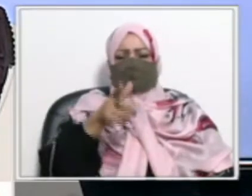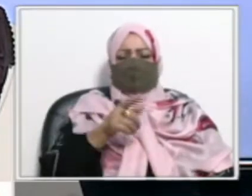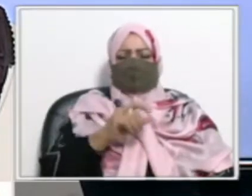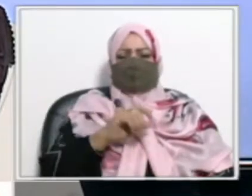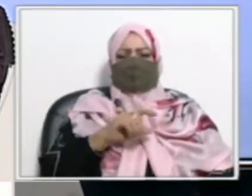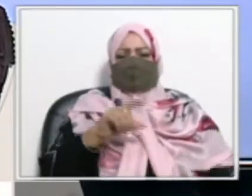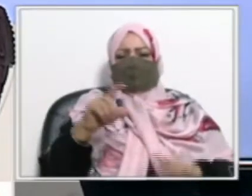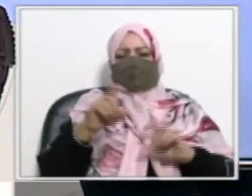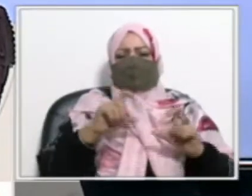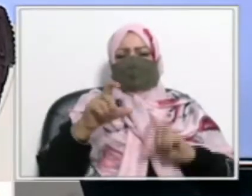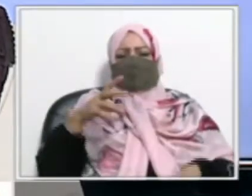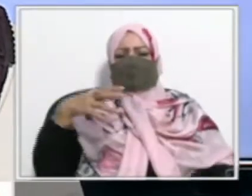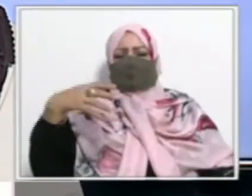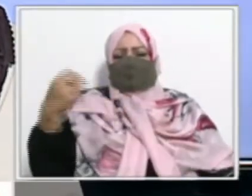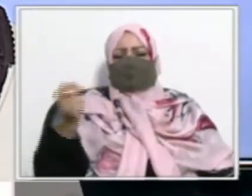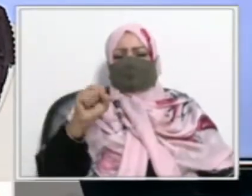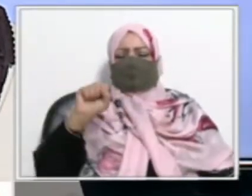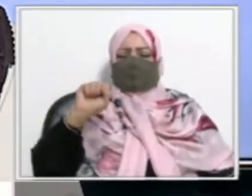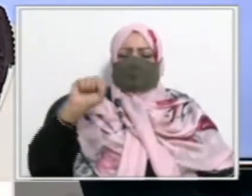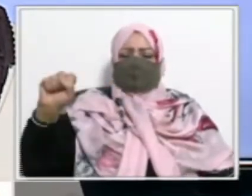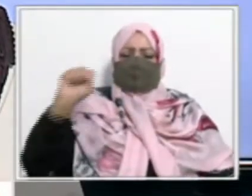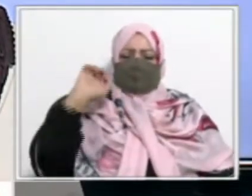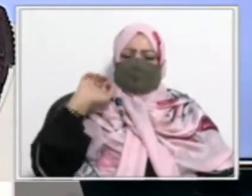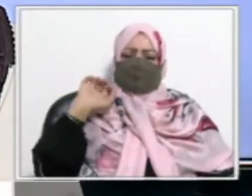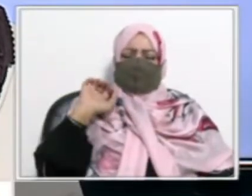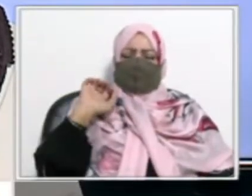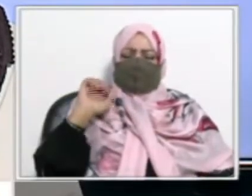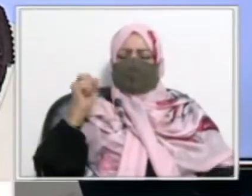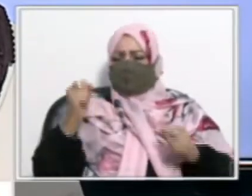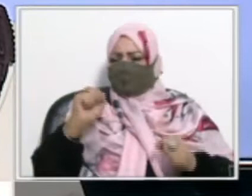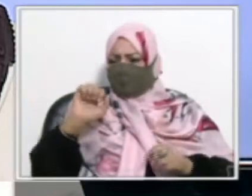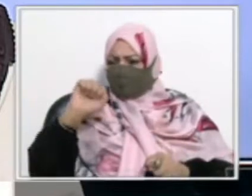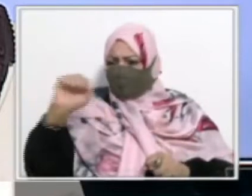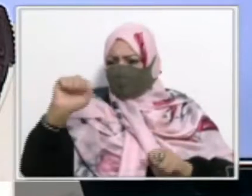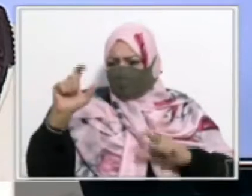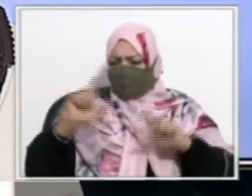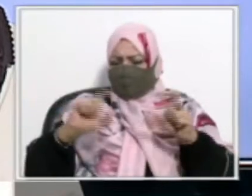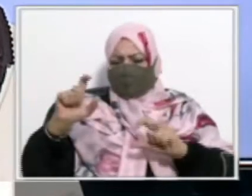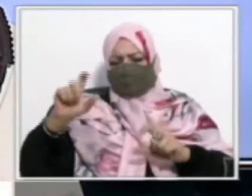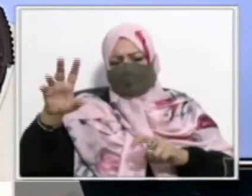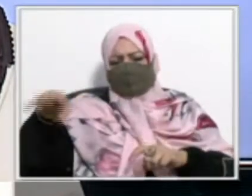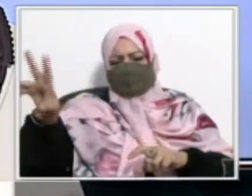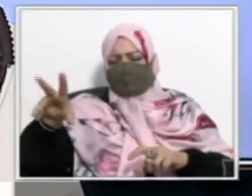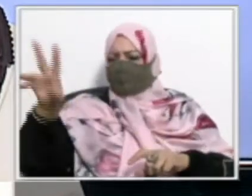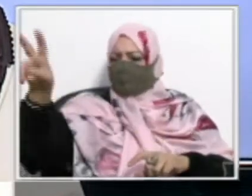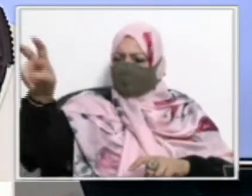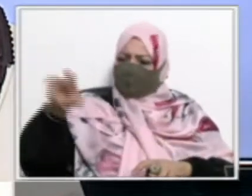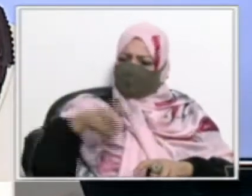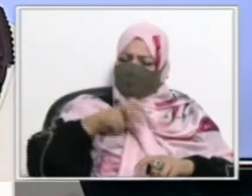بالتقسيط. أما ما يسمى بالمرابحة فنحن الآن نتوقف فيها والله أعلم.